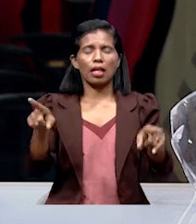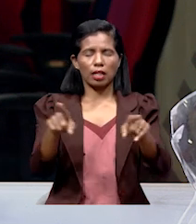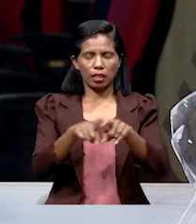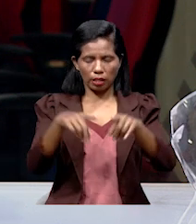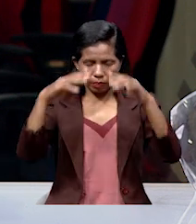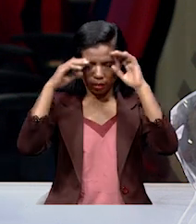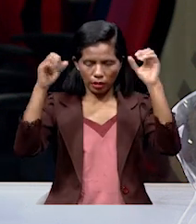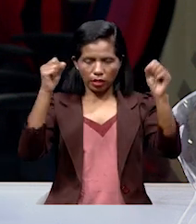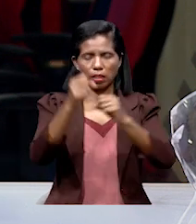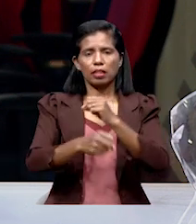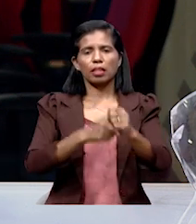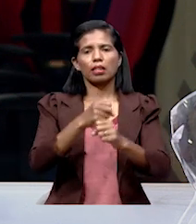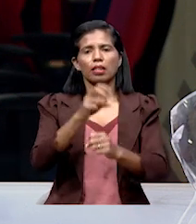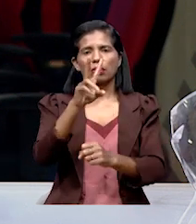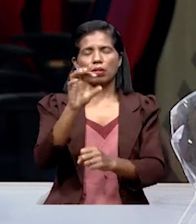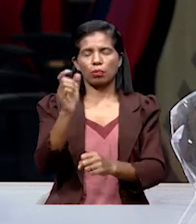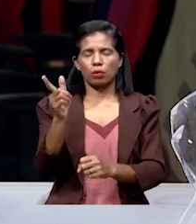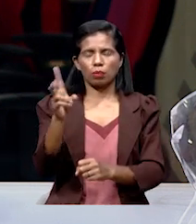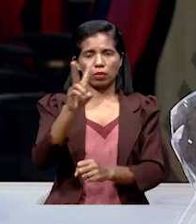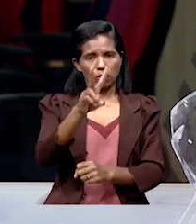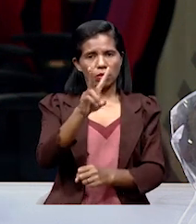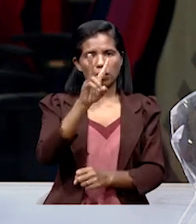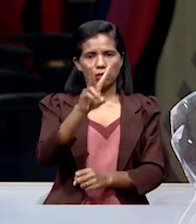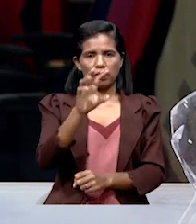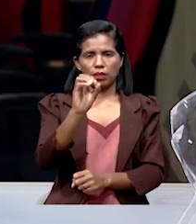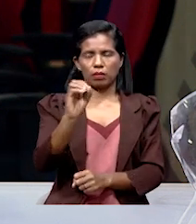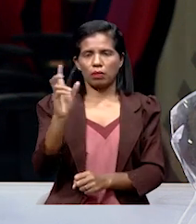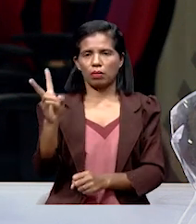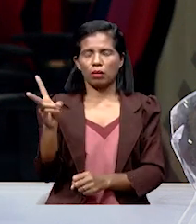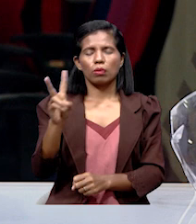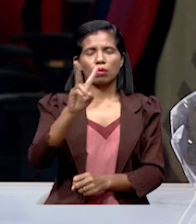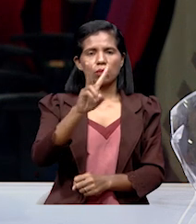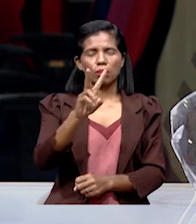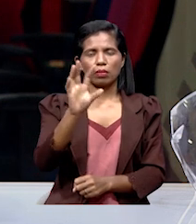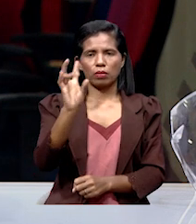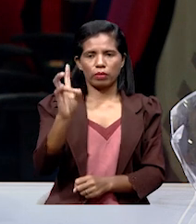República período tinengri hungrua ronulore sing rua, tori hungrua ronulore sing hitu.